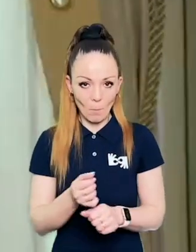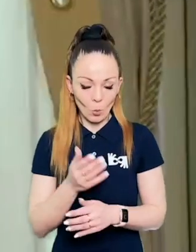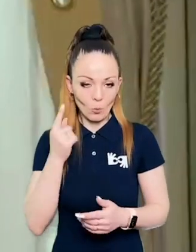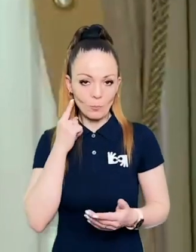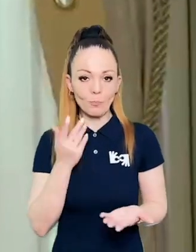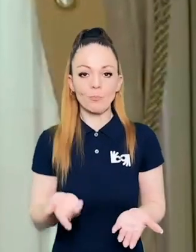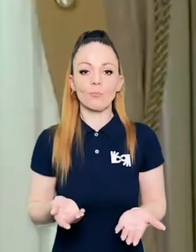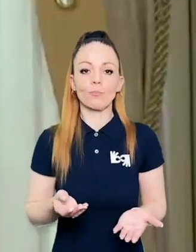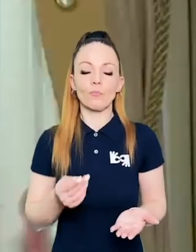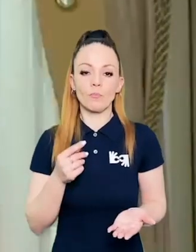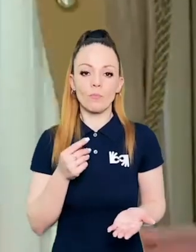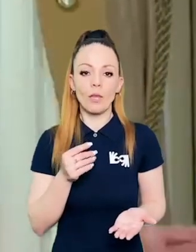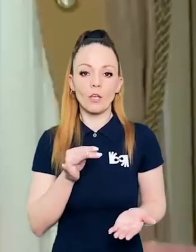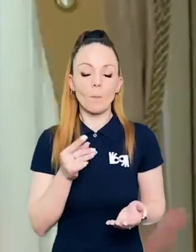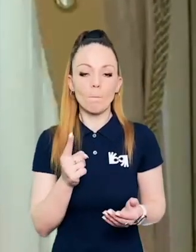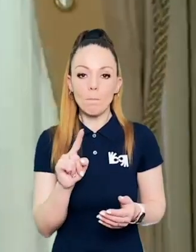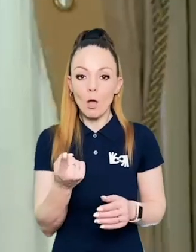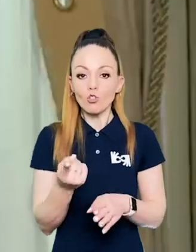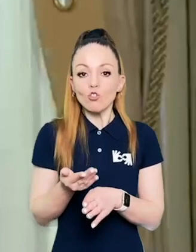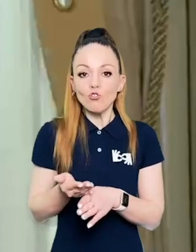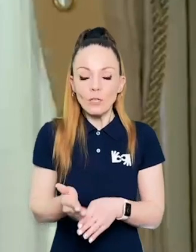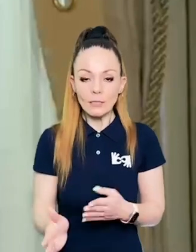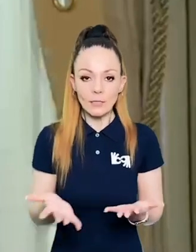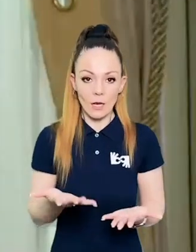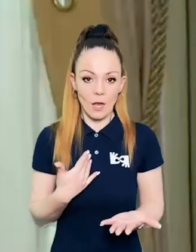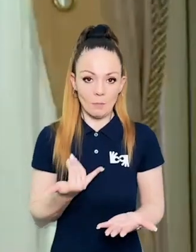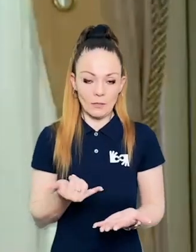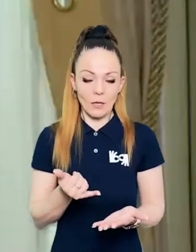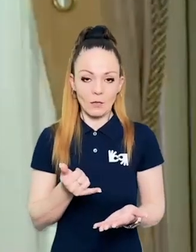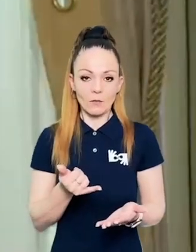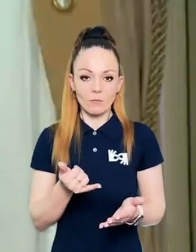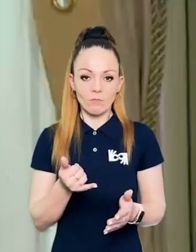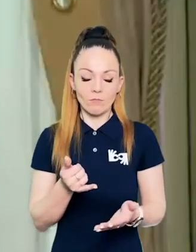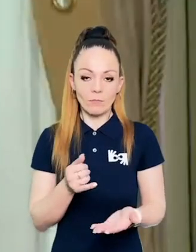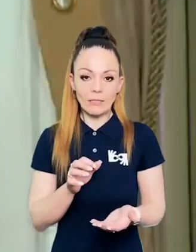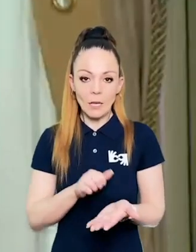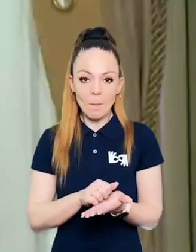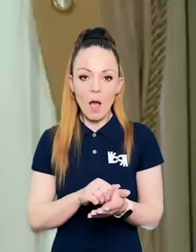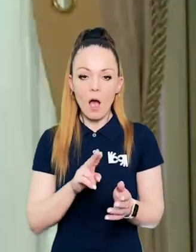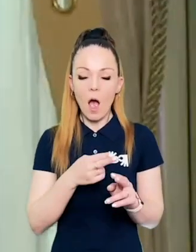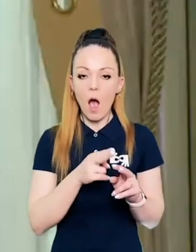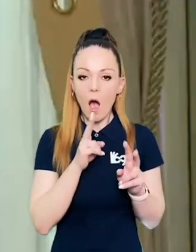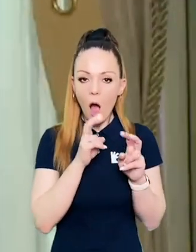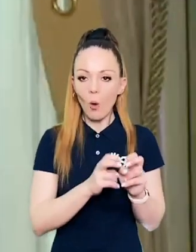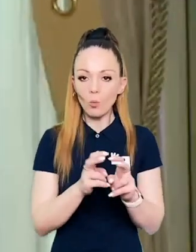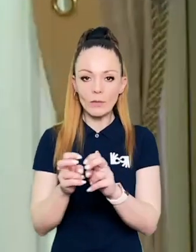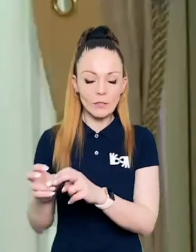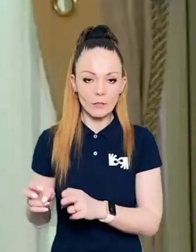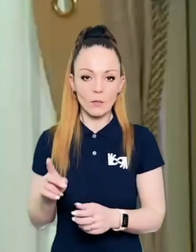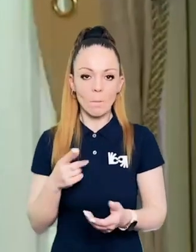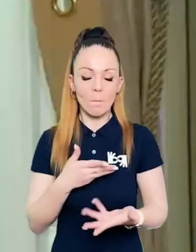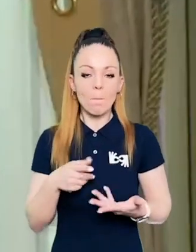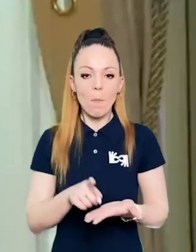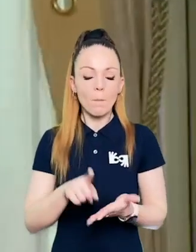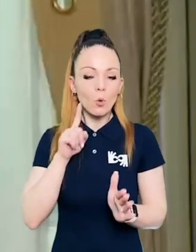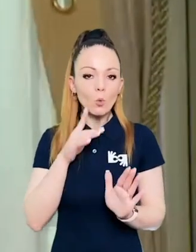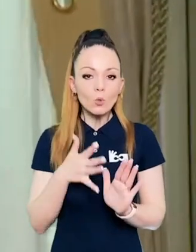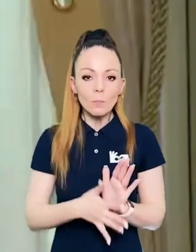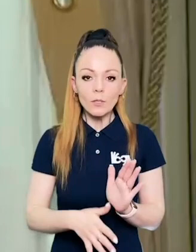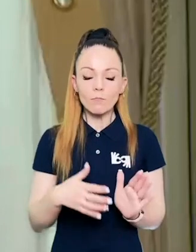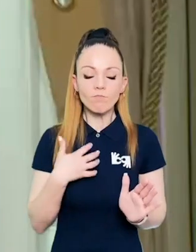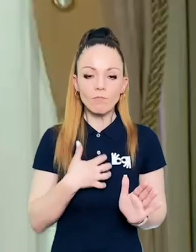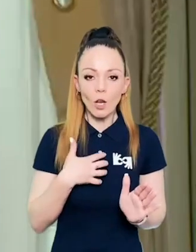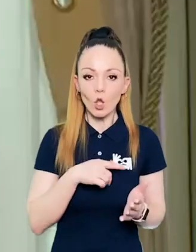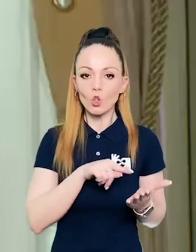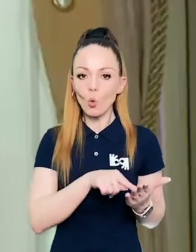І перша частина, яку ми зараз починаємо займатися, це аудит існуючої системи. Ми маємо зрозуміти критичні точки, в